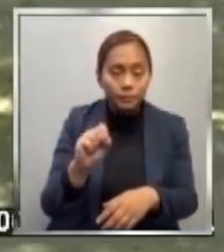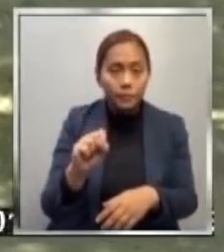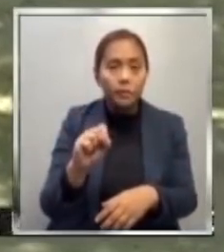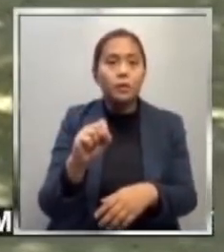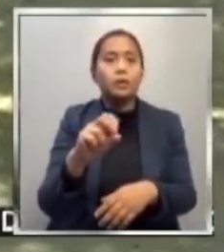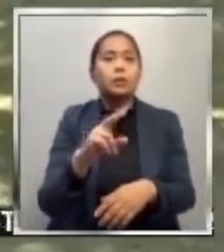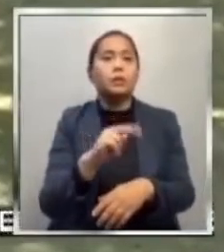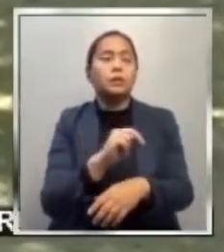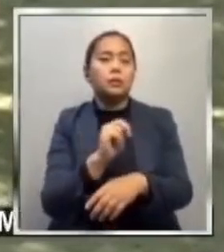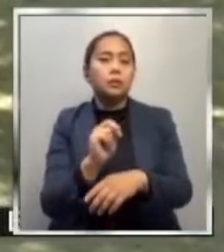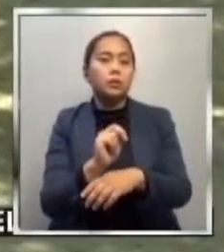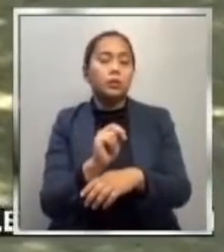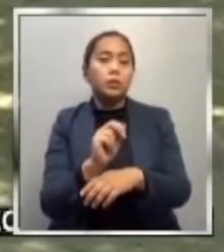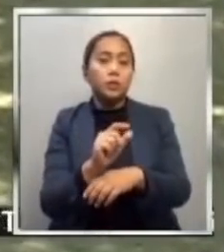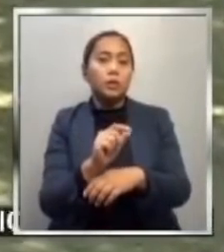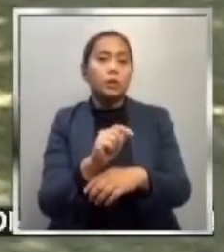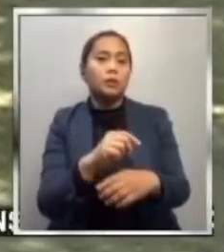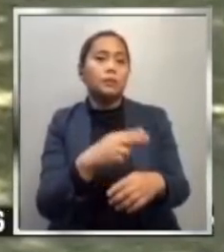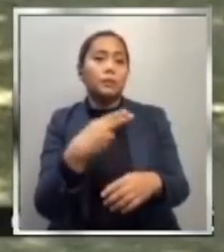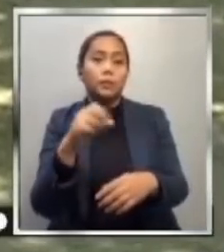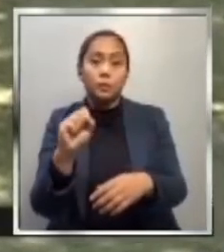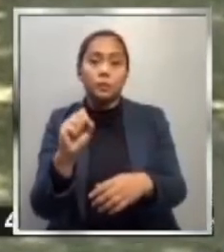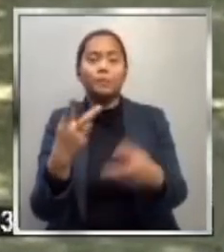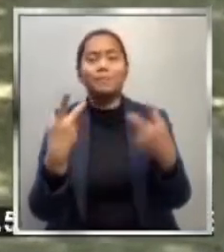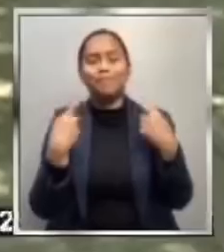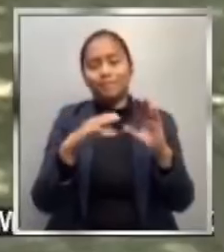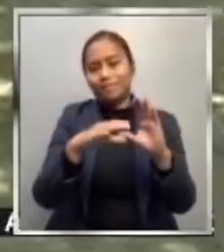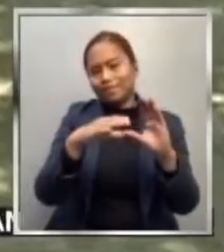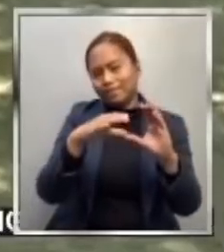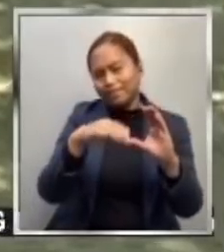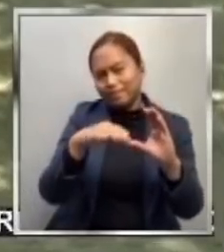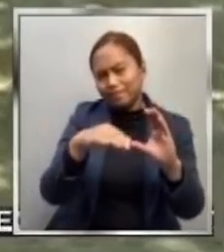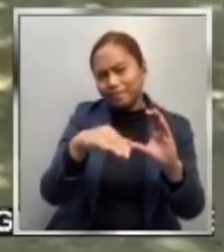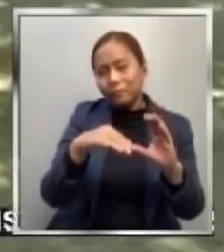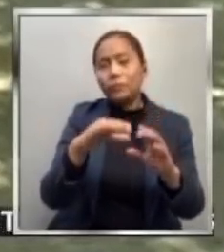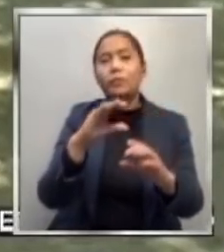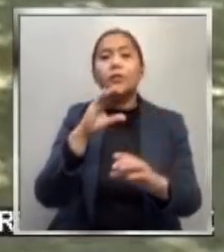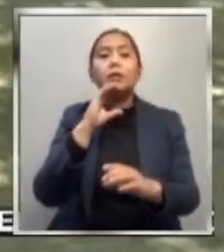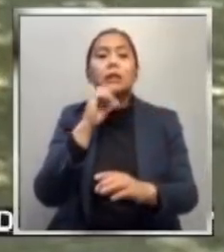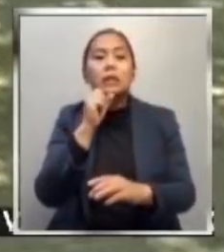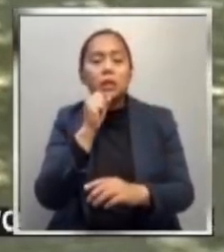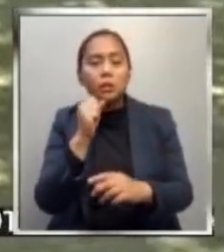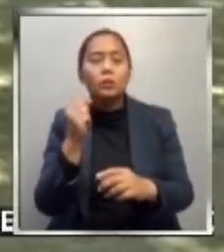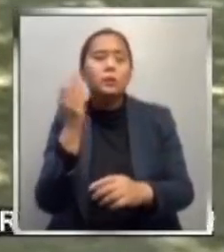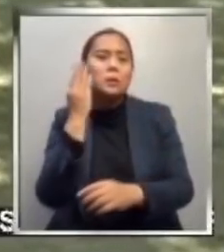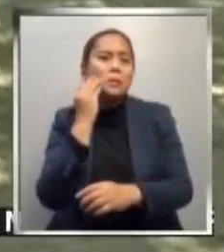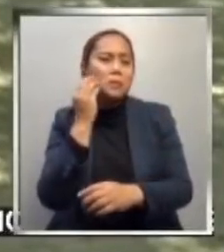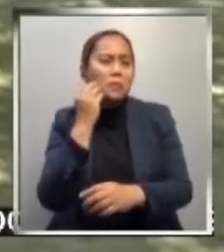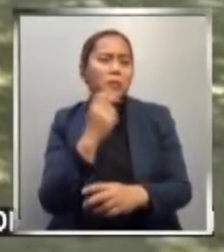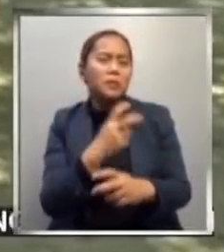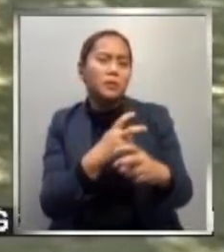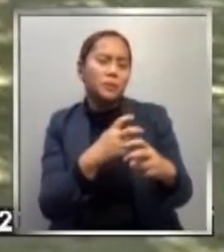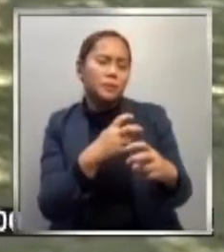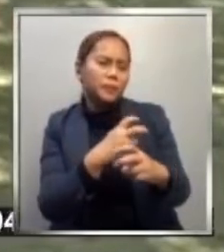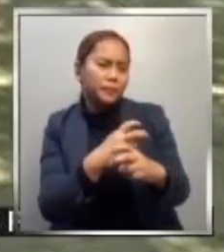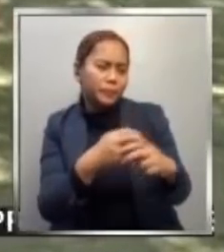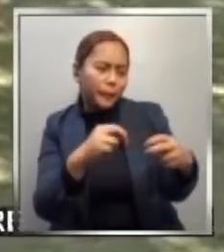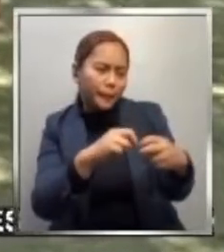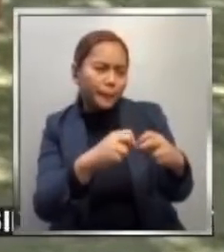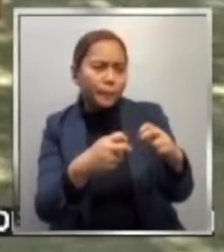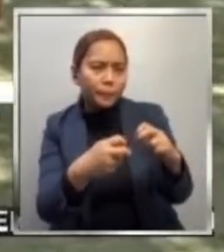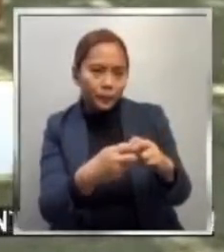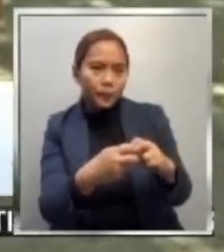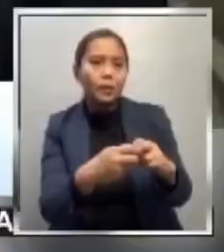with disability na medyo nahirapan dahil sa mga ipinapatupad na protocols. Bago kasi makapasok sa voting precinct, kailangan